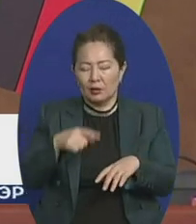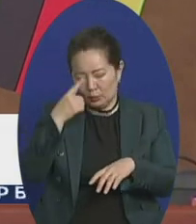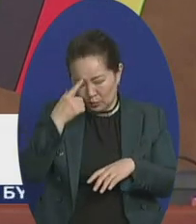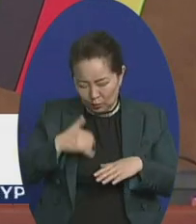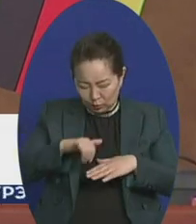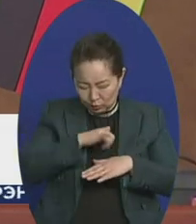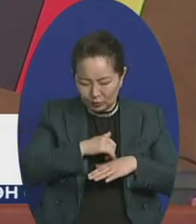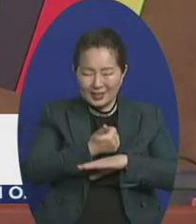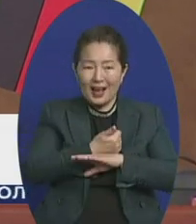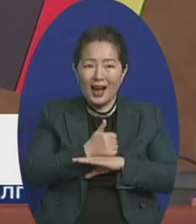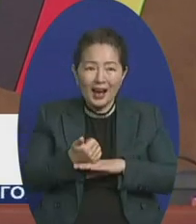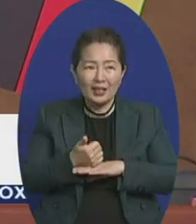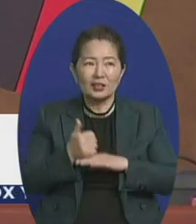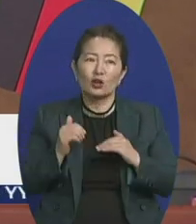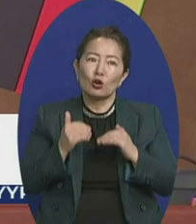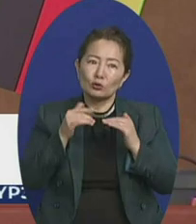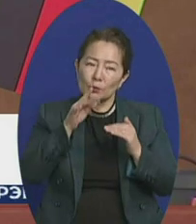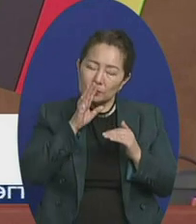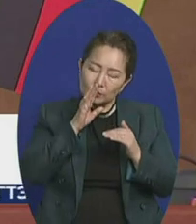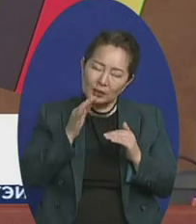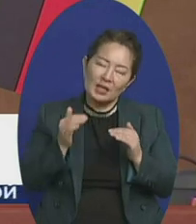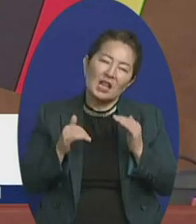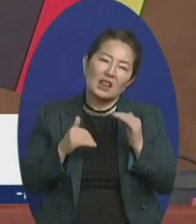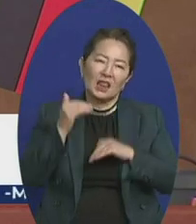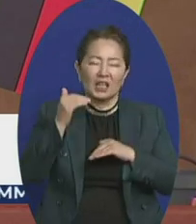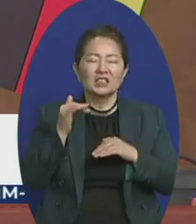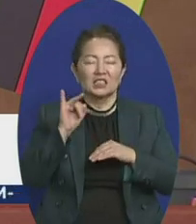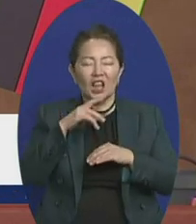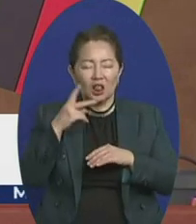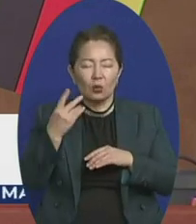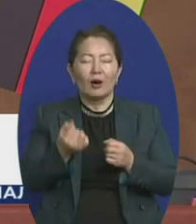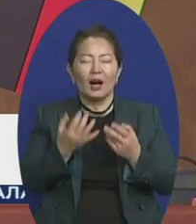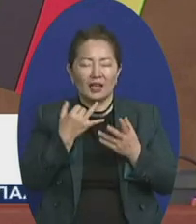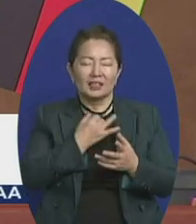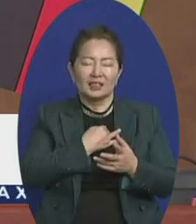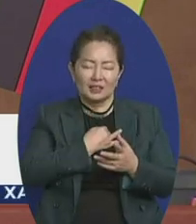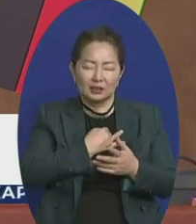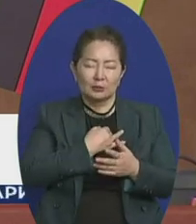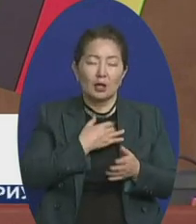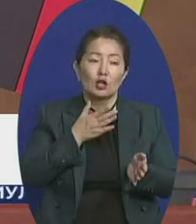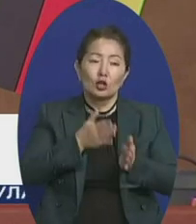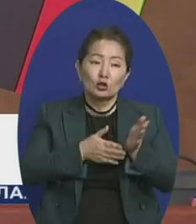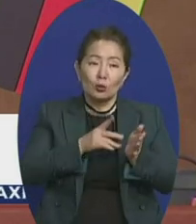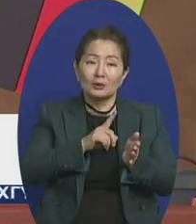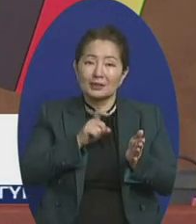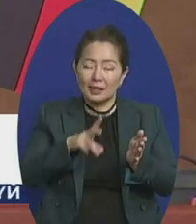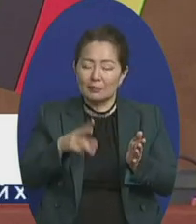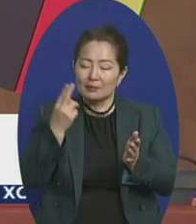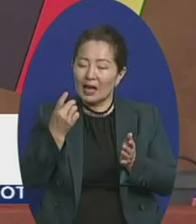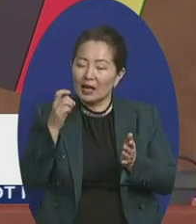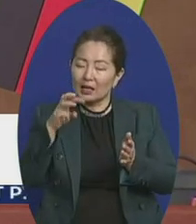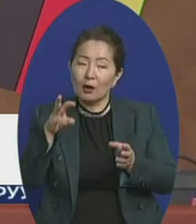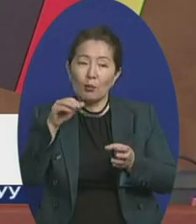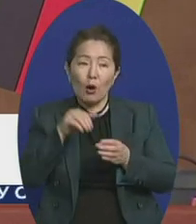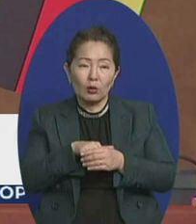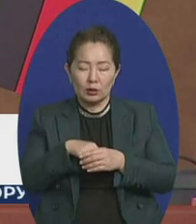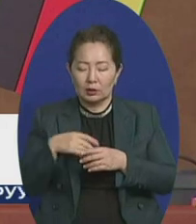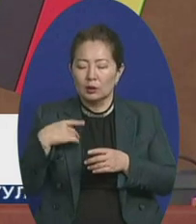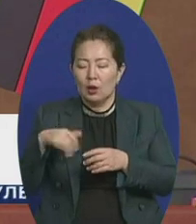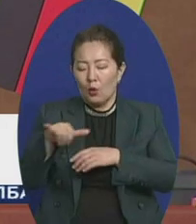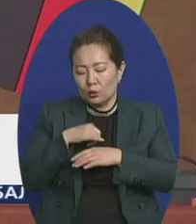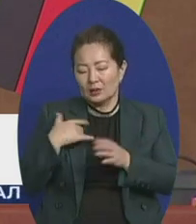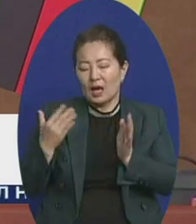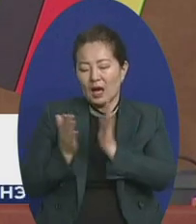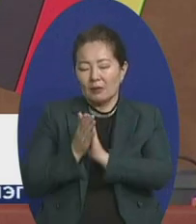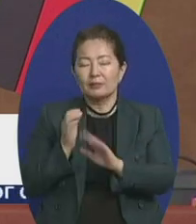улс аялал жуулчлалыг хөгжүүлэхэд том ахиц гарна гэж итгэж байна. Төмөр замын салбарыг цахимжуулахад хоёр тал хамтран